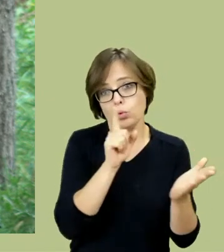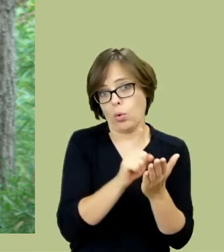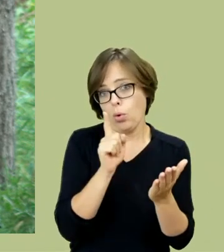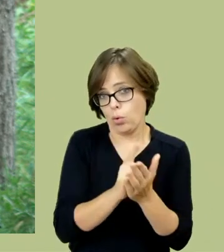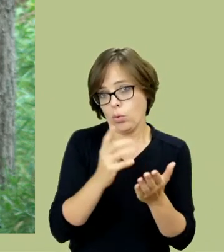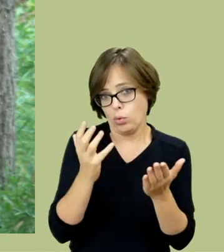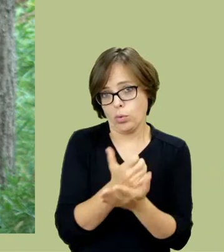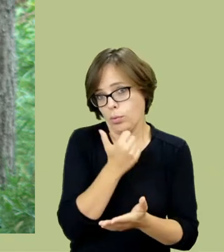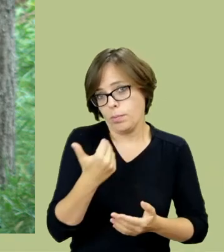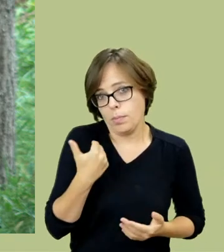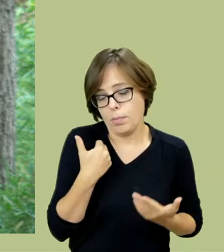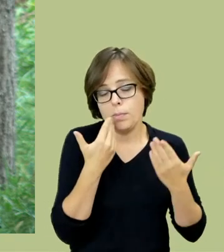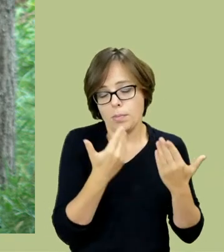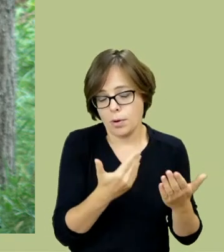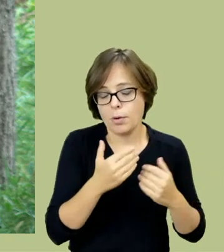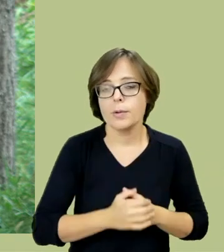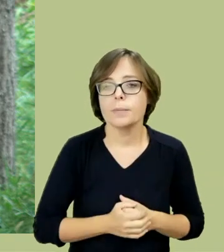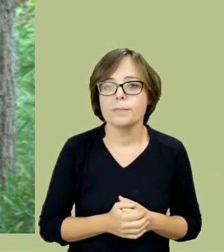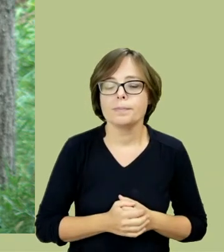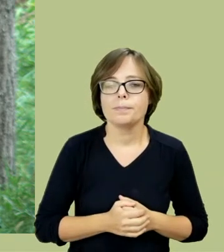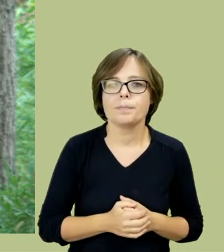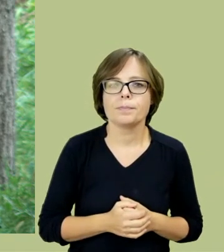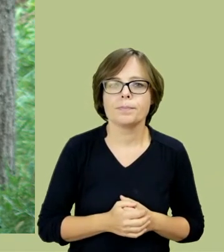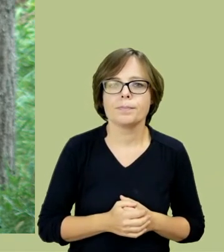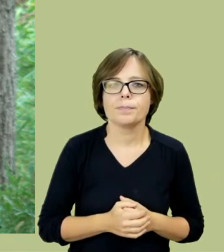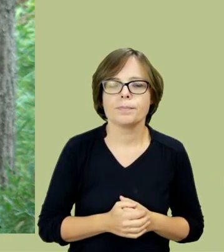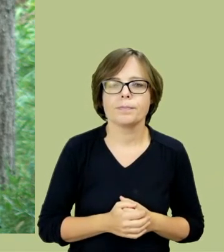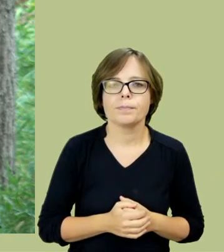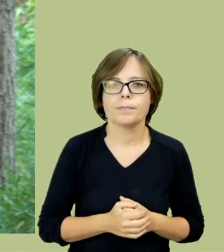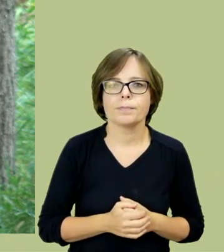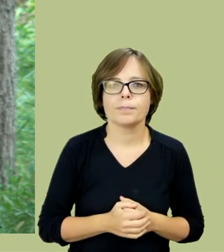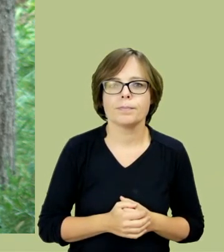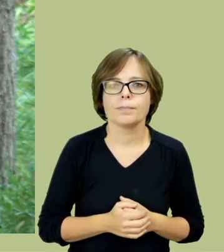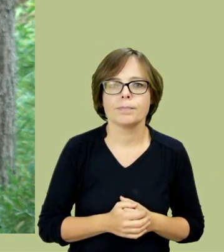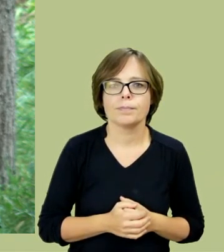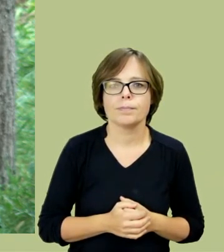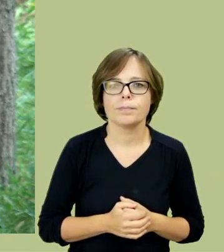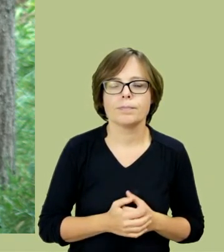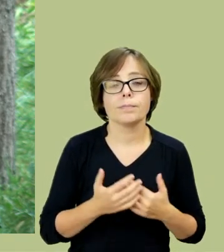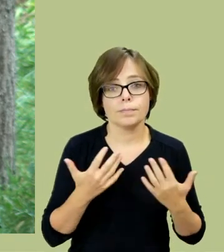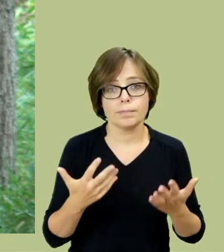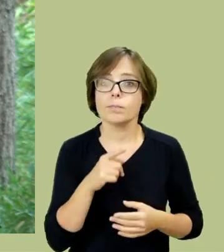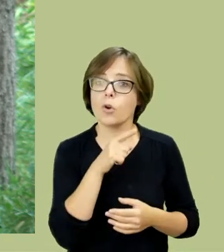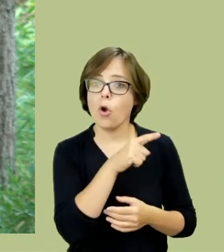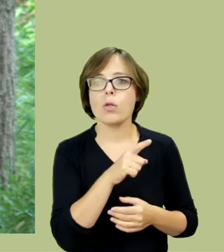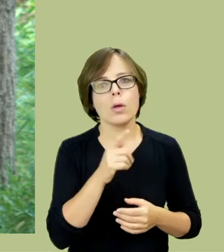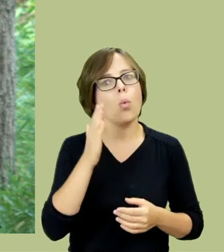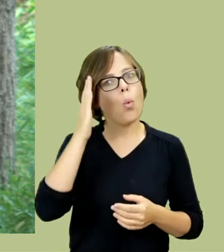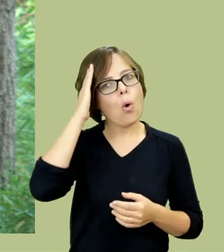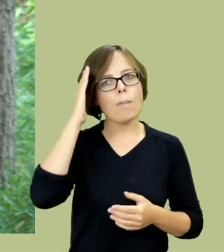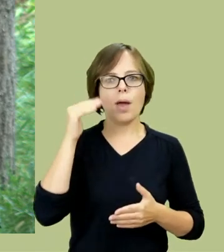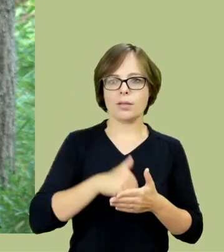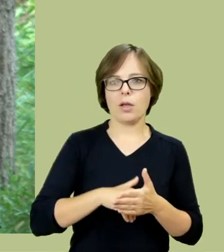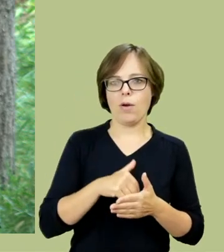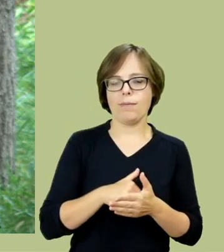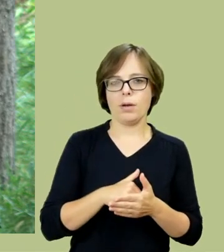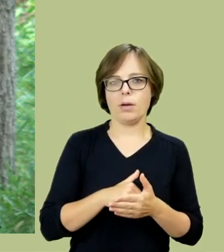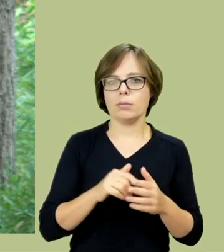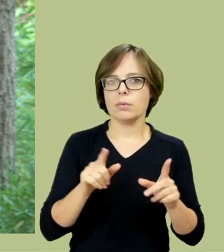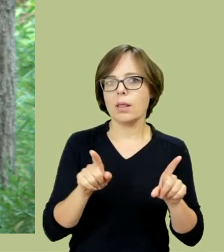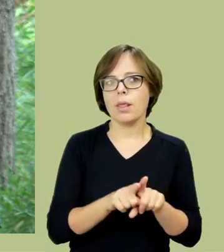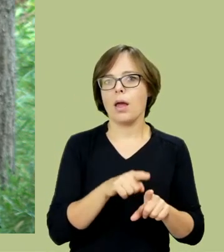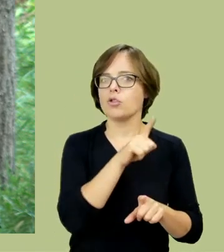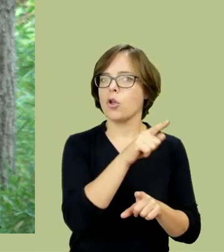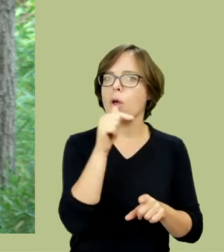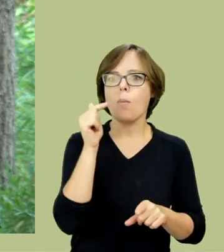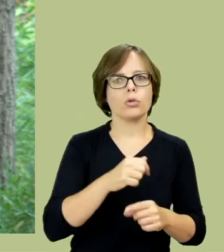I natomiast jej to, jak potrafiła się zachować, jaką walkę, jaką odwagą musiała się